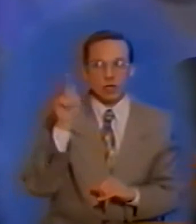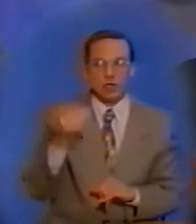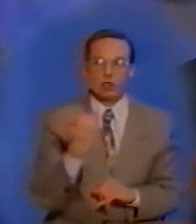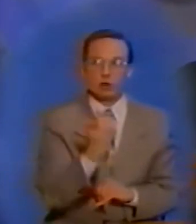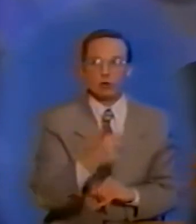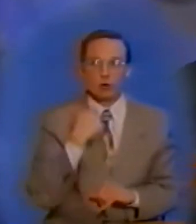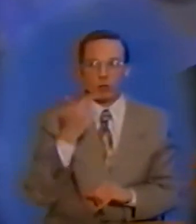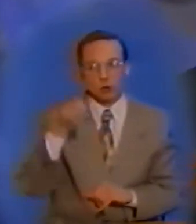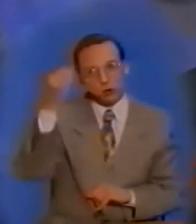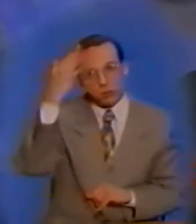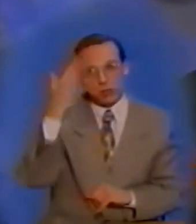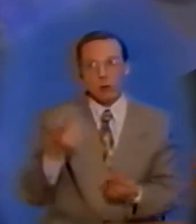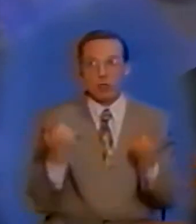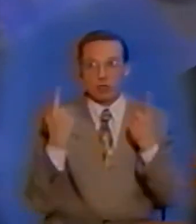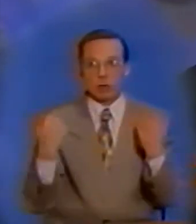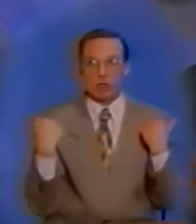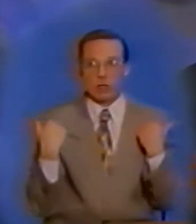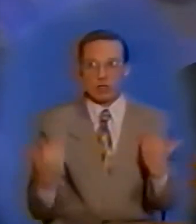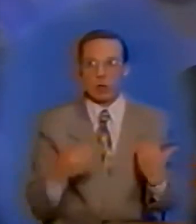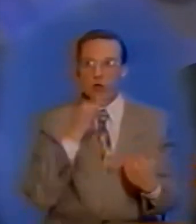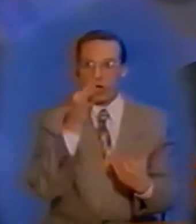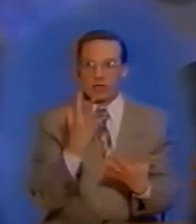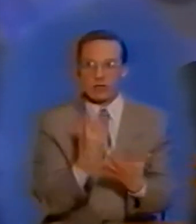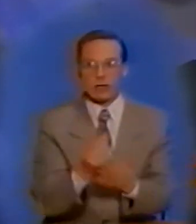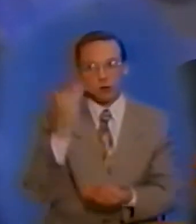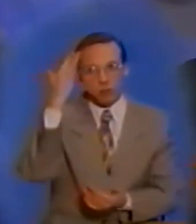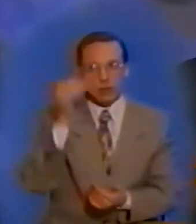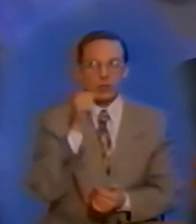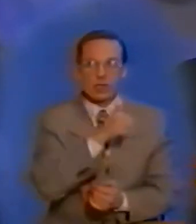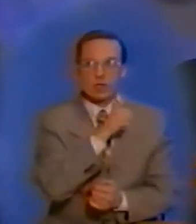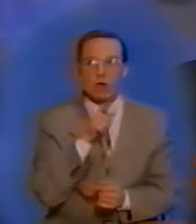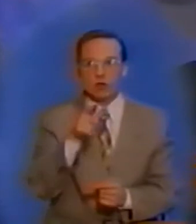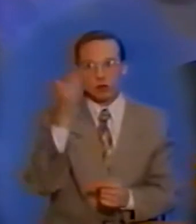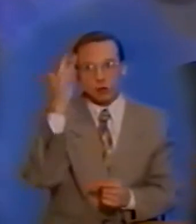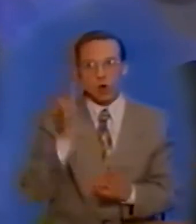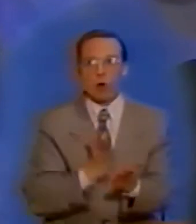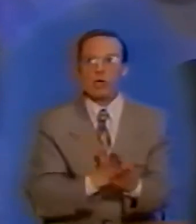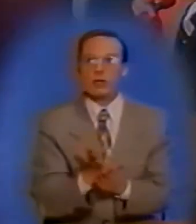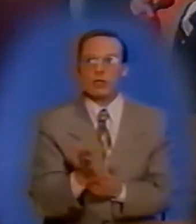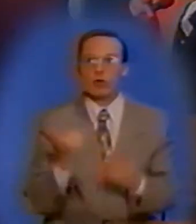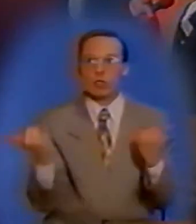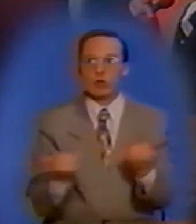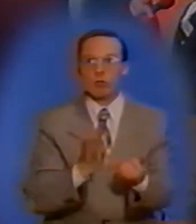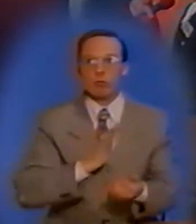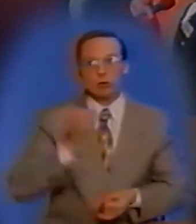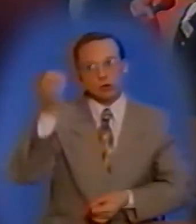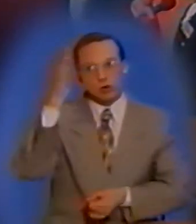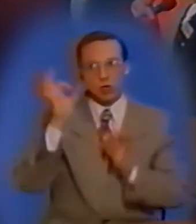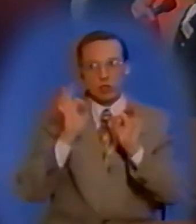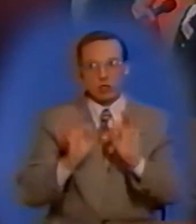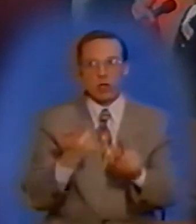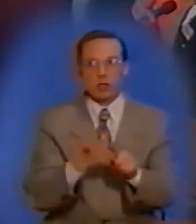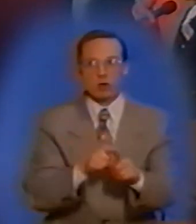jūsų kalbos supratau, kad žymiai drąsiau reiškia savo mintis ir neslėpia šitos orientacijos. Įdomu būtų sužinoti iš tiesų dėl